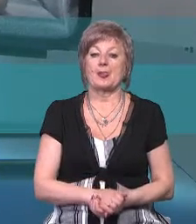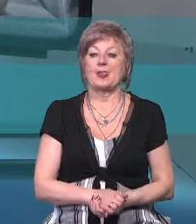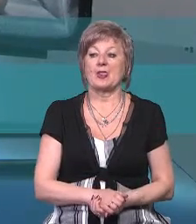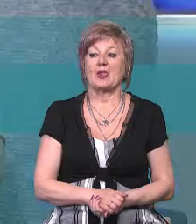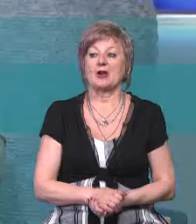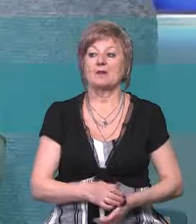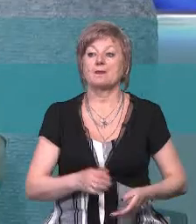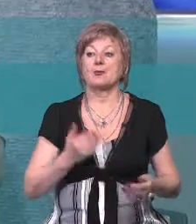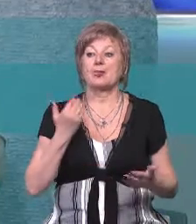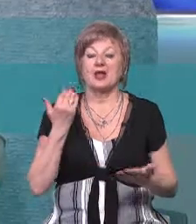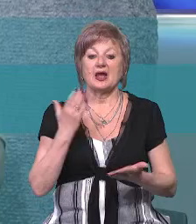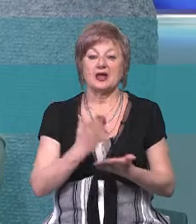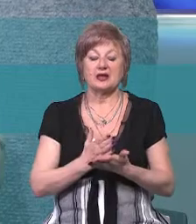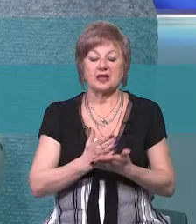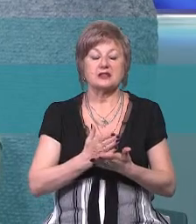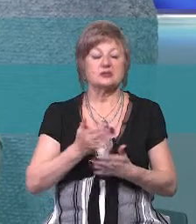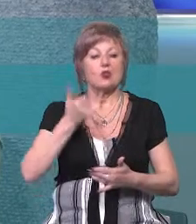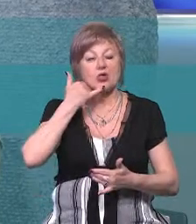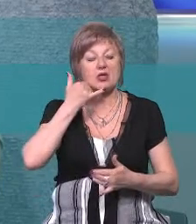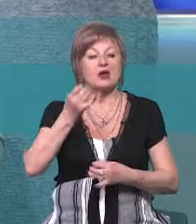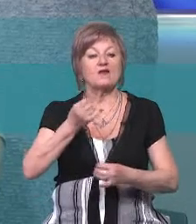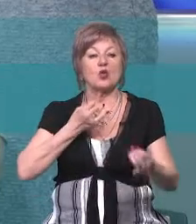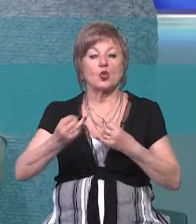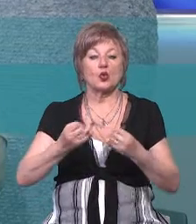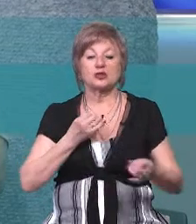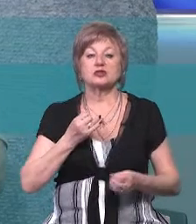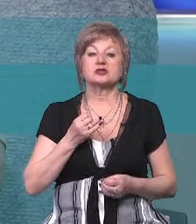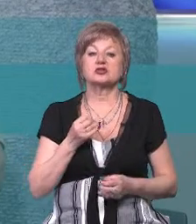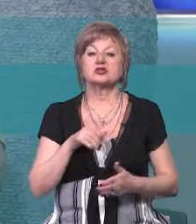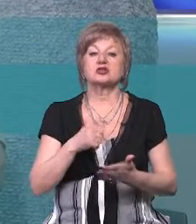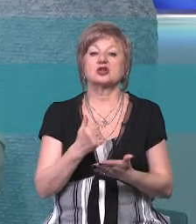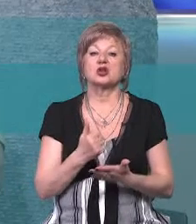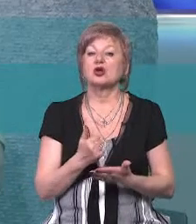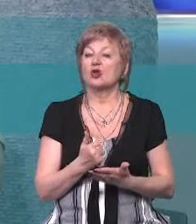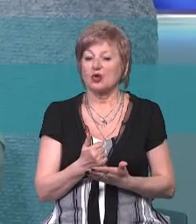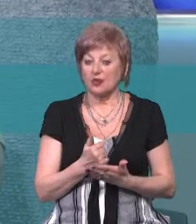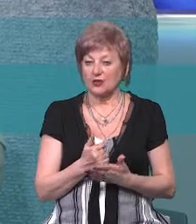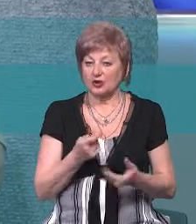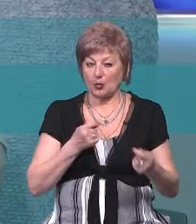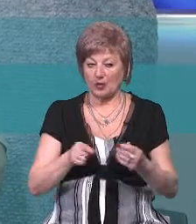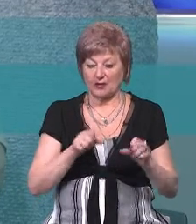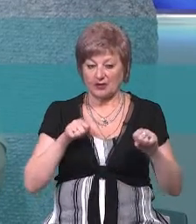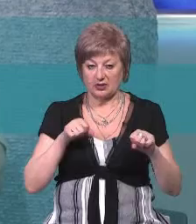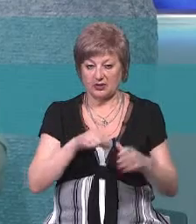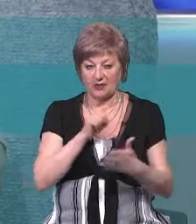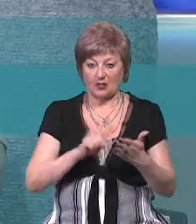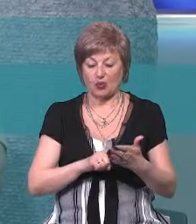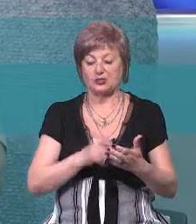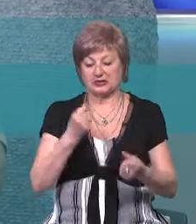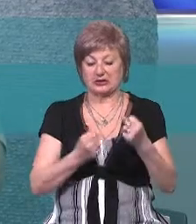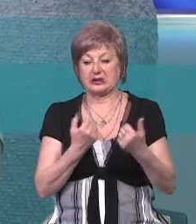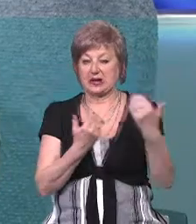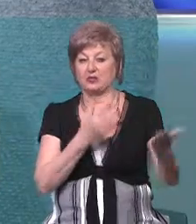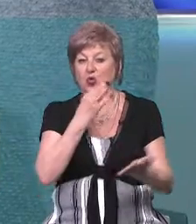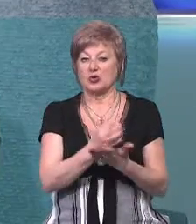У нас також є коментар телефоном Іллі Жукова, головного спеціаліста управління з питань транспортного забезпечення та